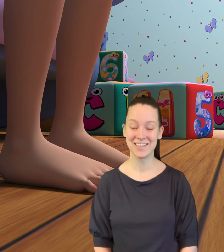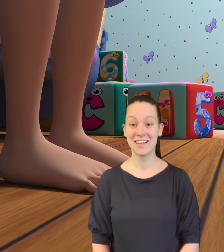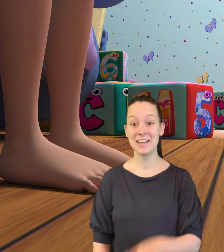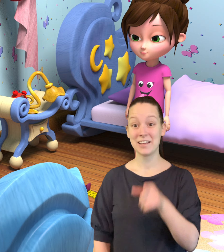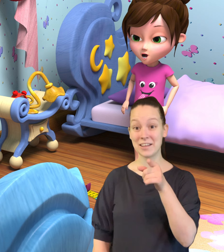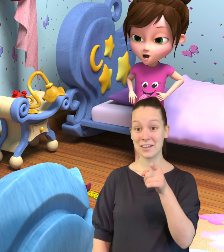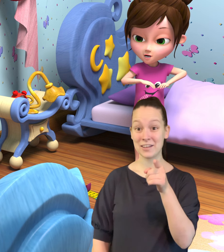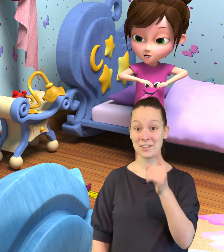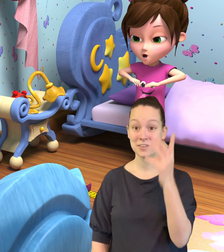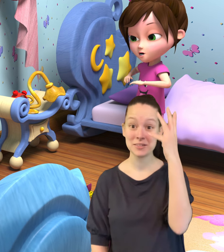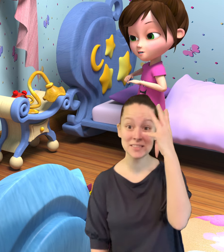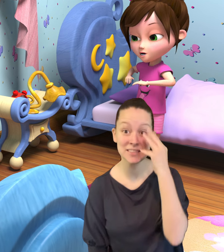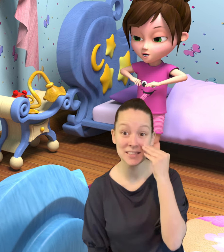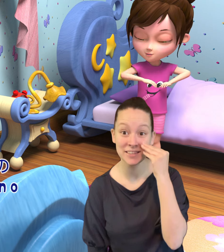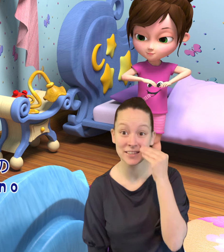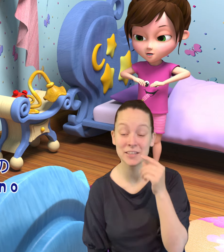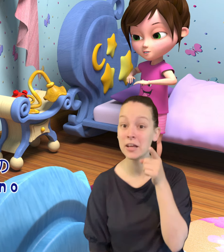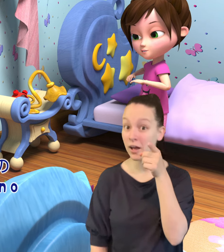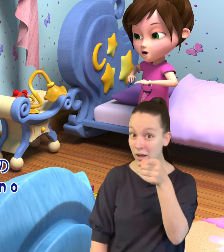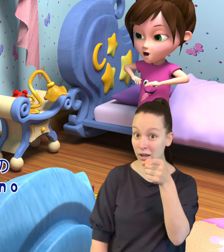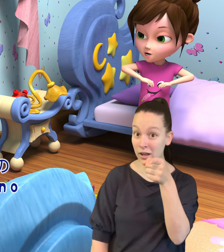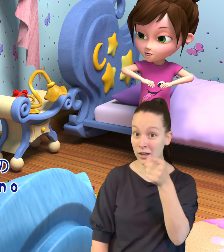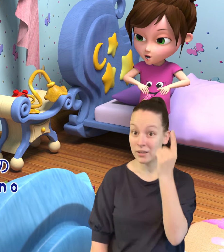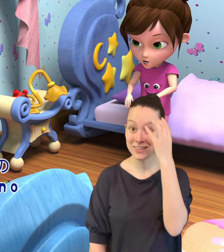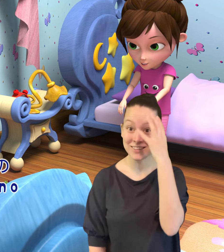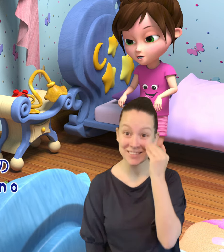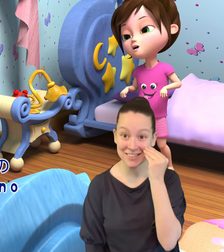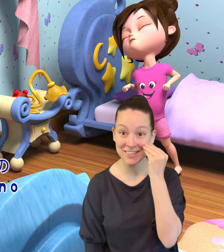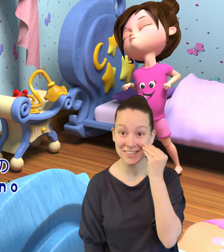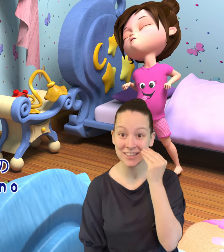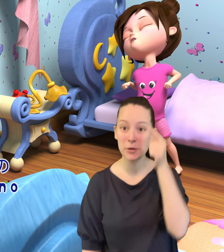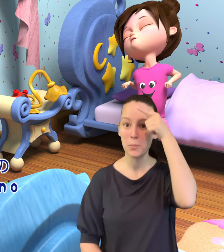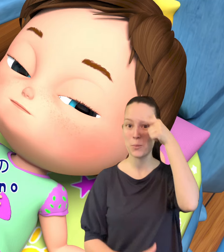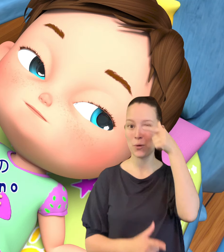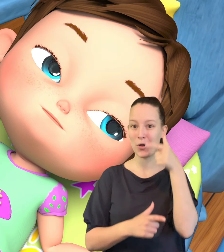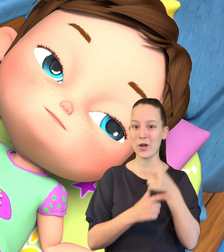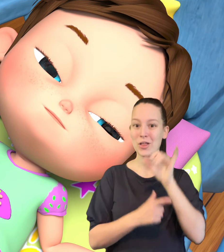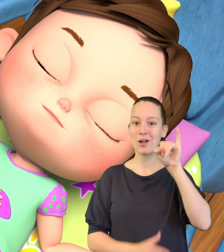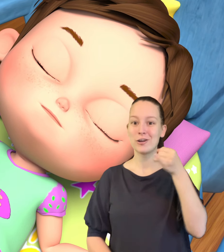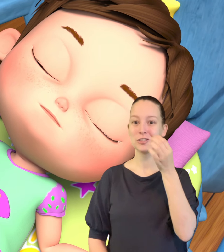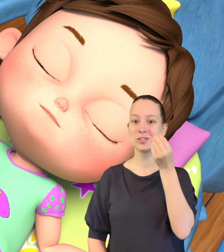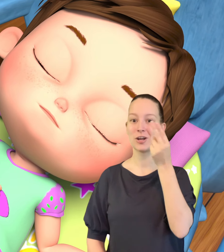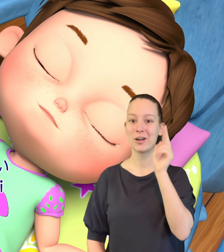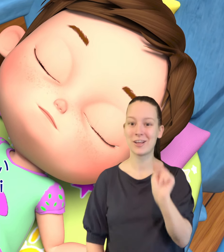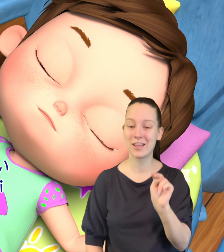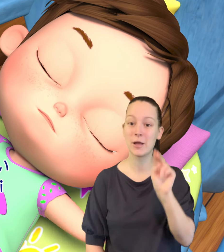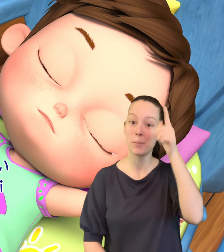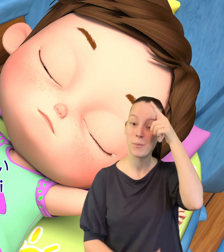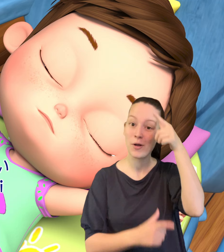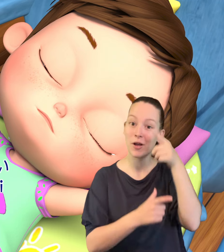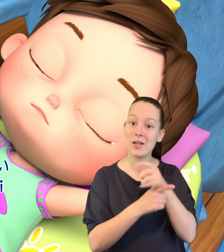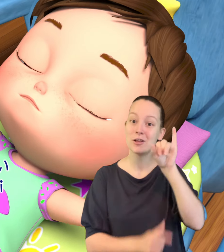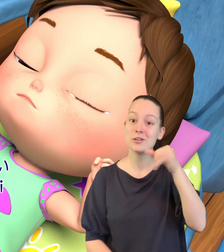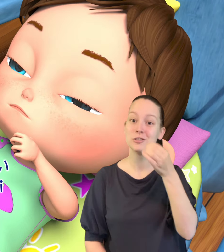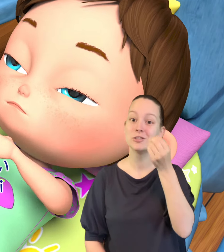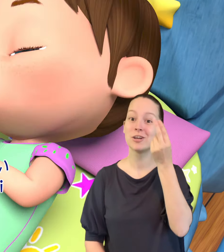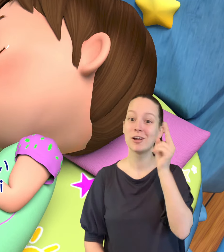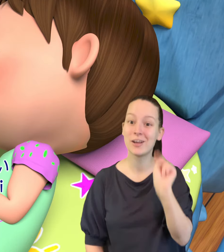の寝ているの寝ているの起きなさい